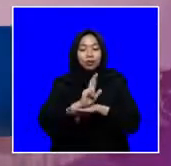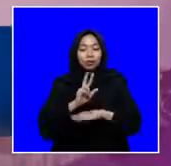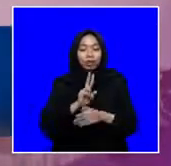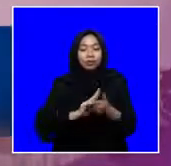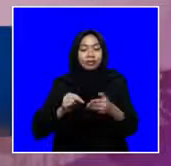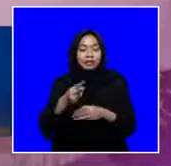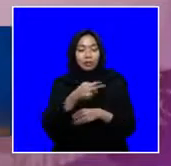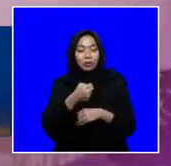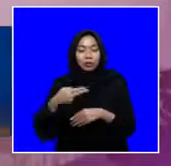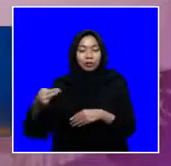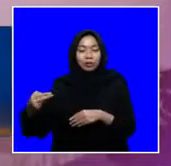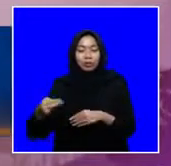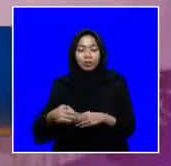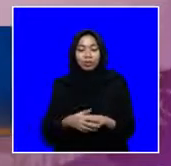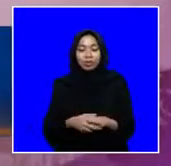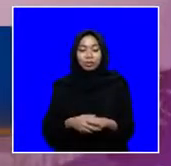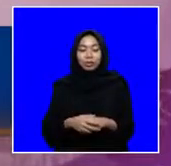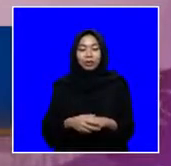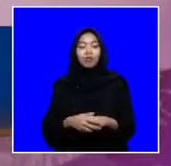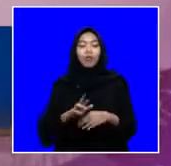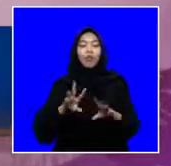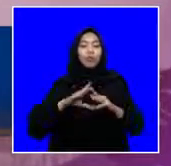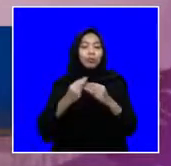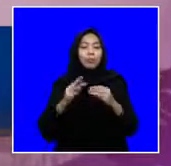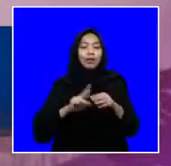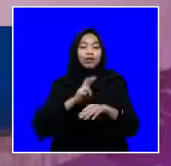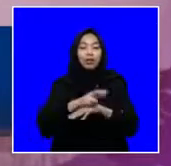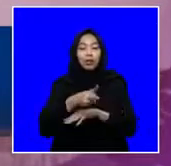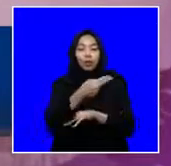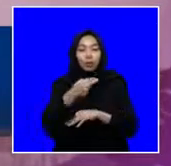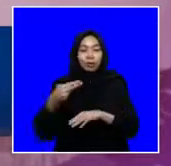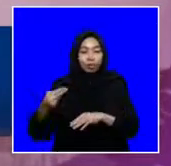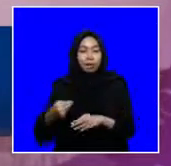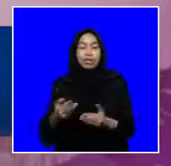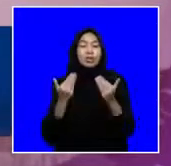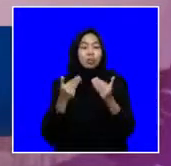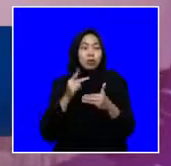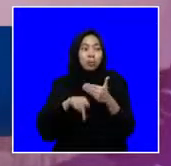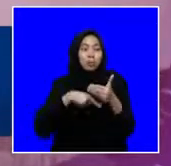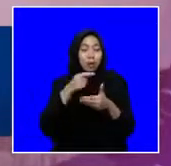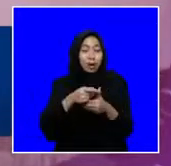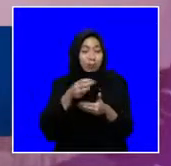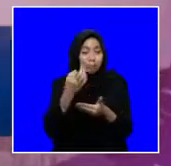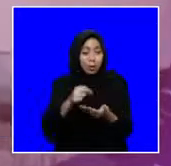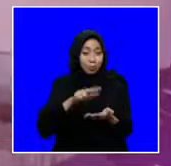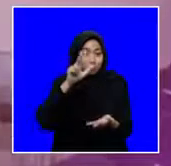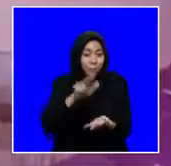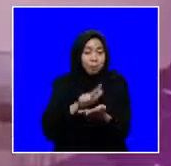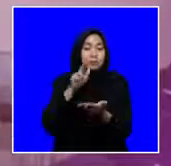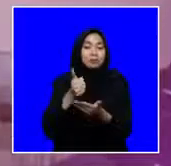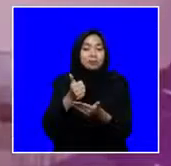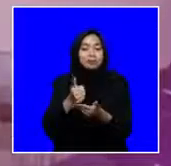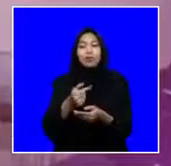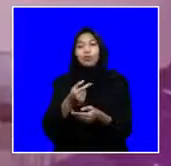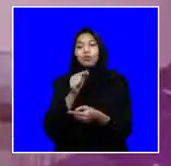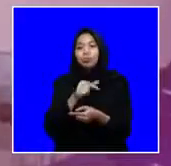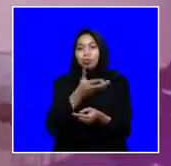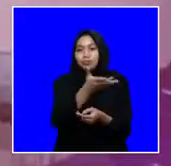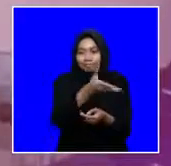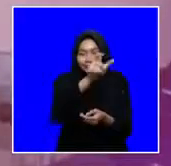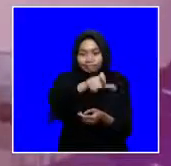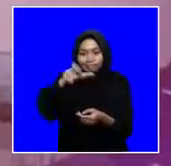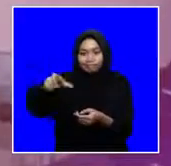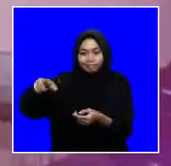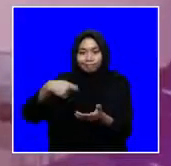Belajar ke-10 perluasan program baru. Semoga program baru ini dapat meningkatkan skill dan kompetensi